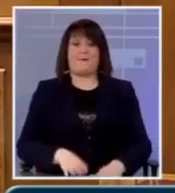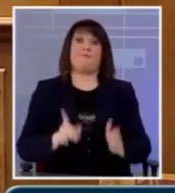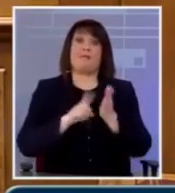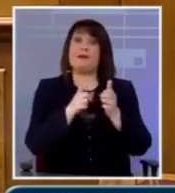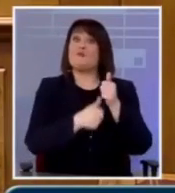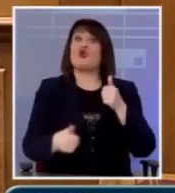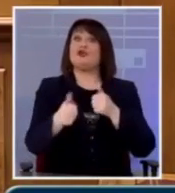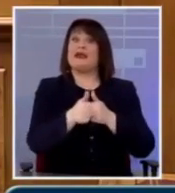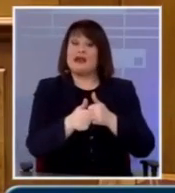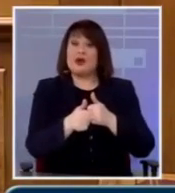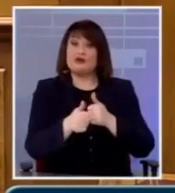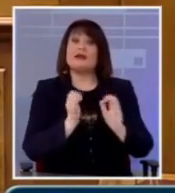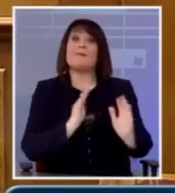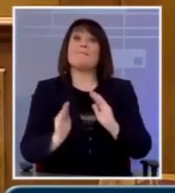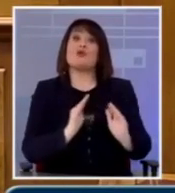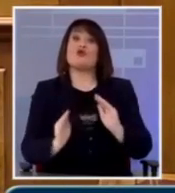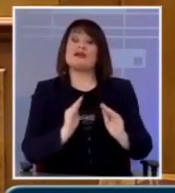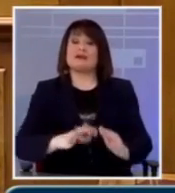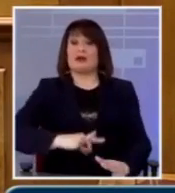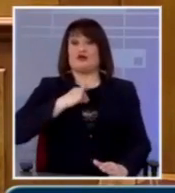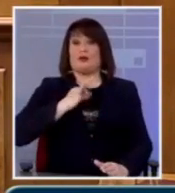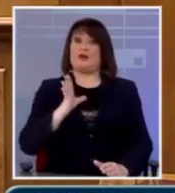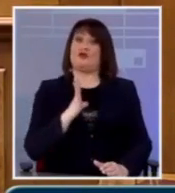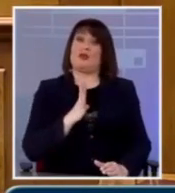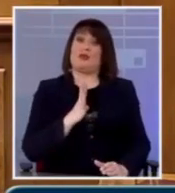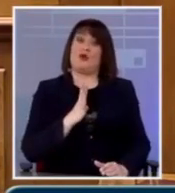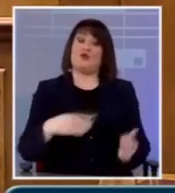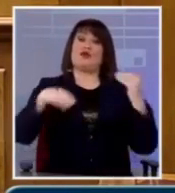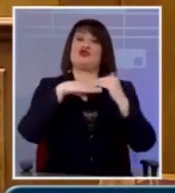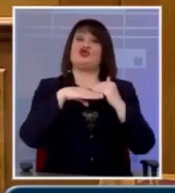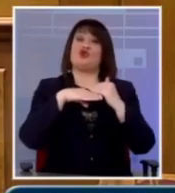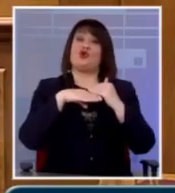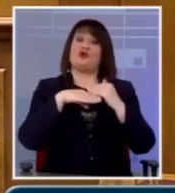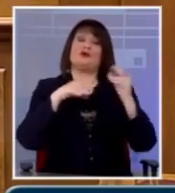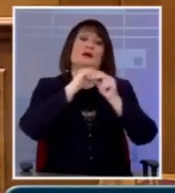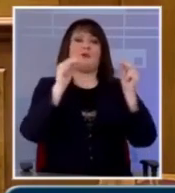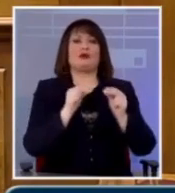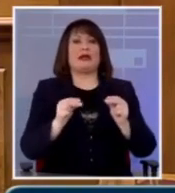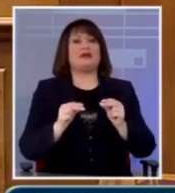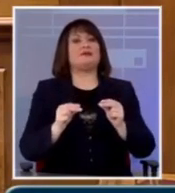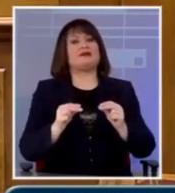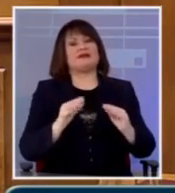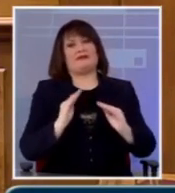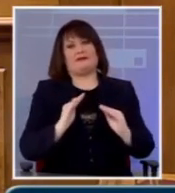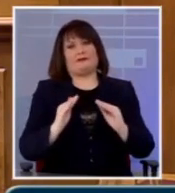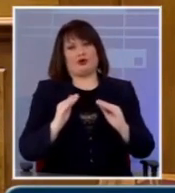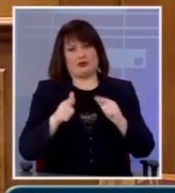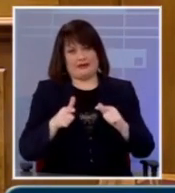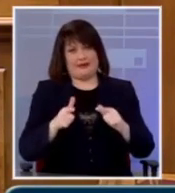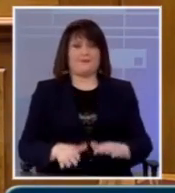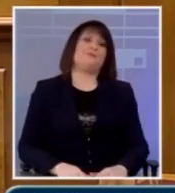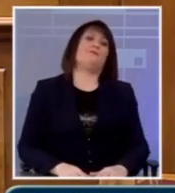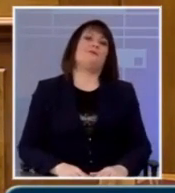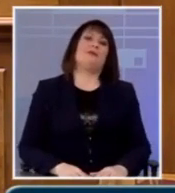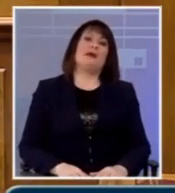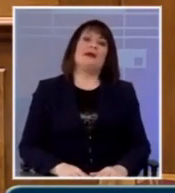προτεραιότητα η διαφύλαξη της ανθρώπινης αξιοπρέπειας, της ισότητας και της αποτελεσματικότητας στη φροντίδα. Δίνουμε έμφαση στην